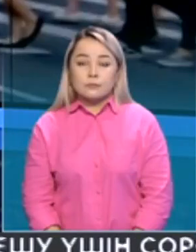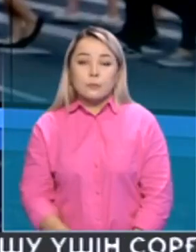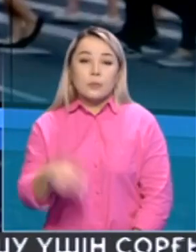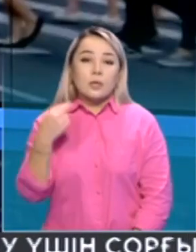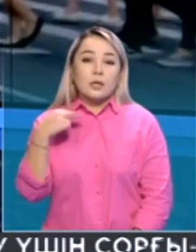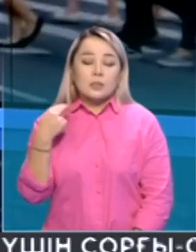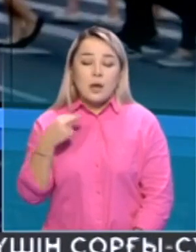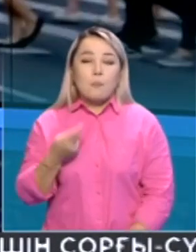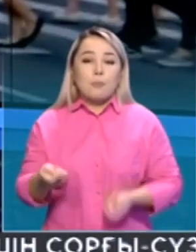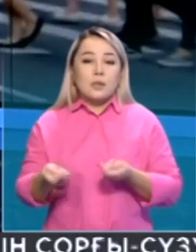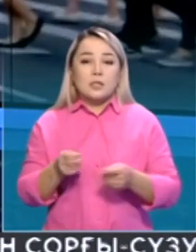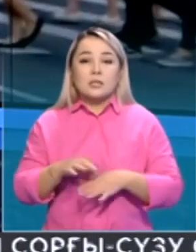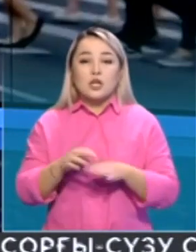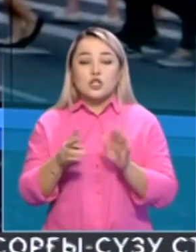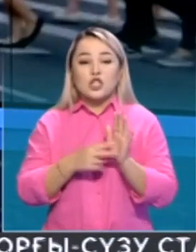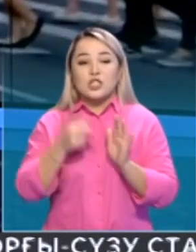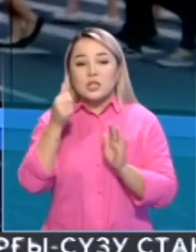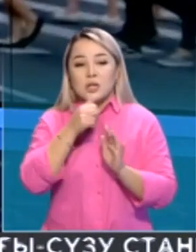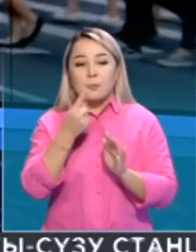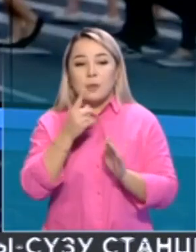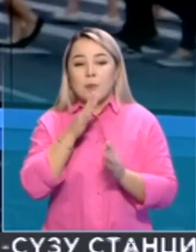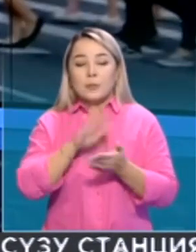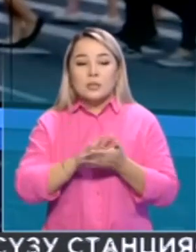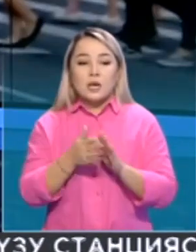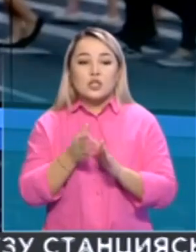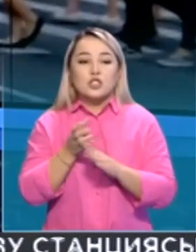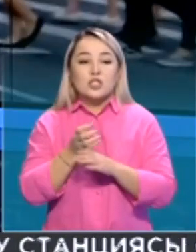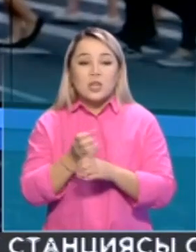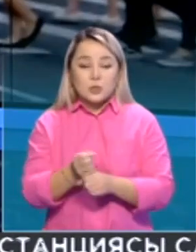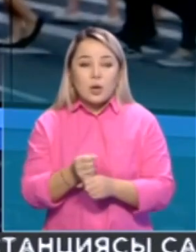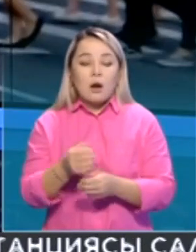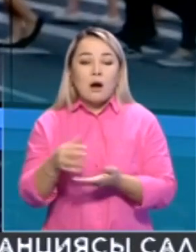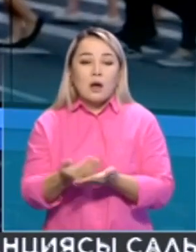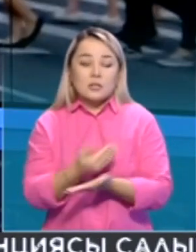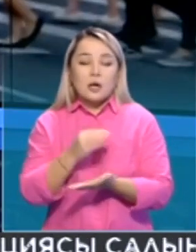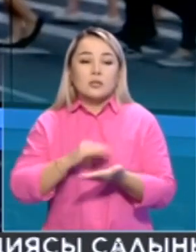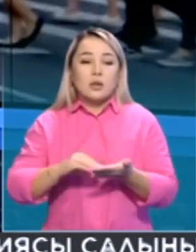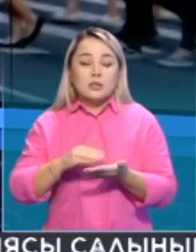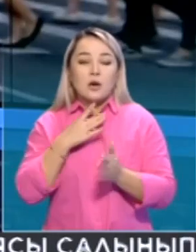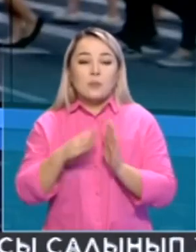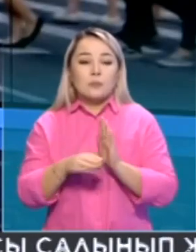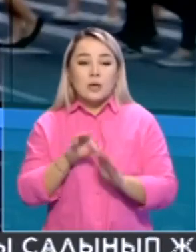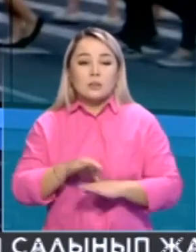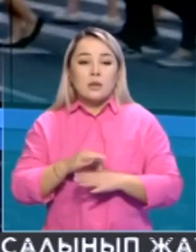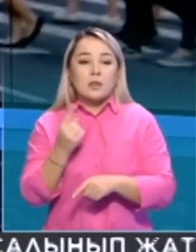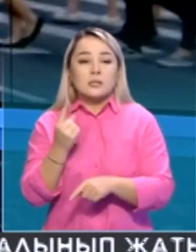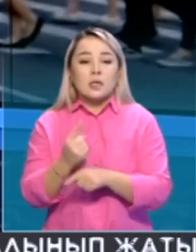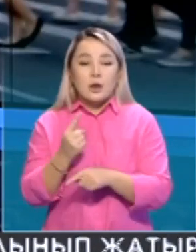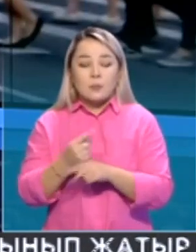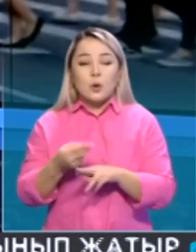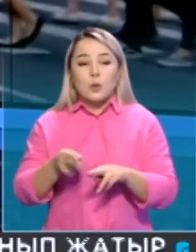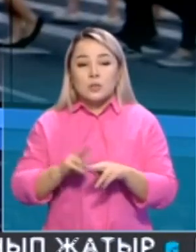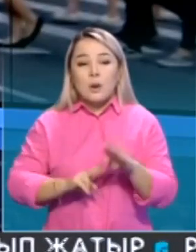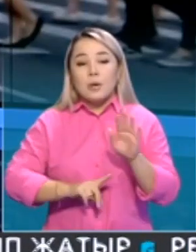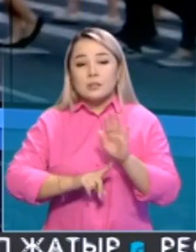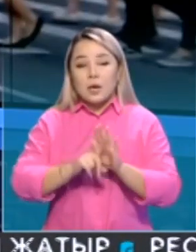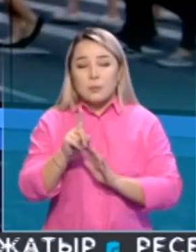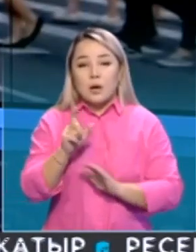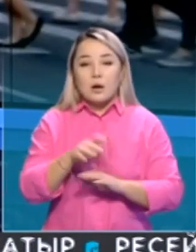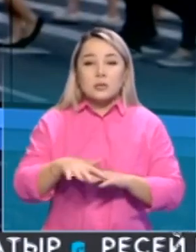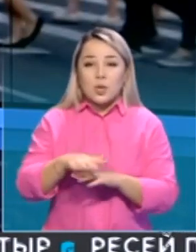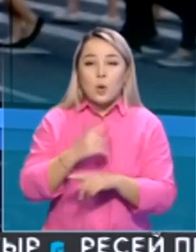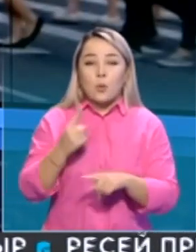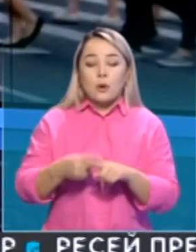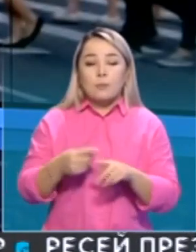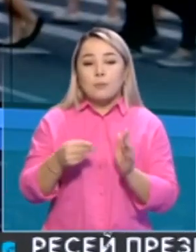Президент мандатын 7 жылдық бір мерзіммен шектеп қайта сайлауға тыйым салу. Мемлекет басшысының халыққа жолдауындағы табы осы бастамаға халық